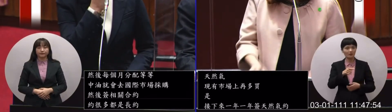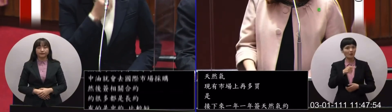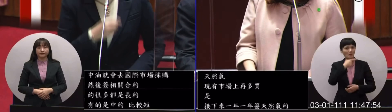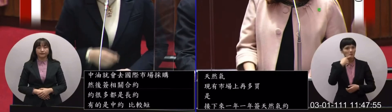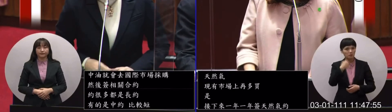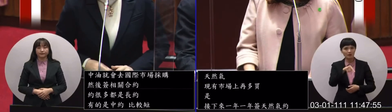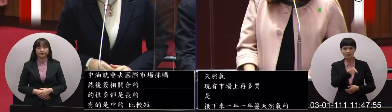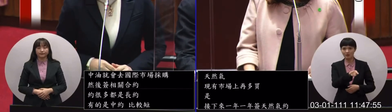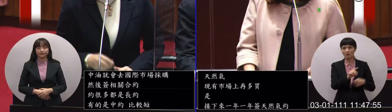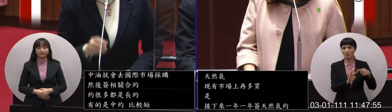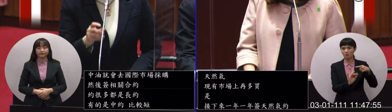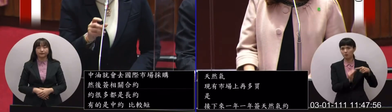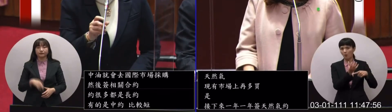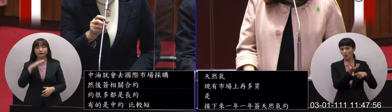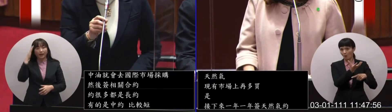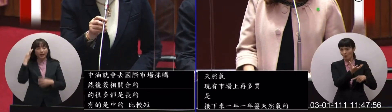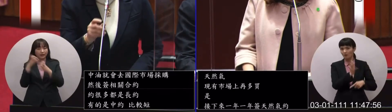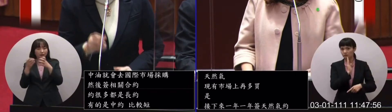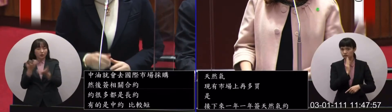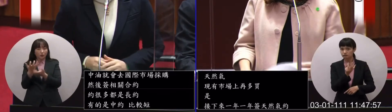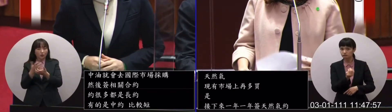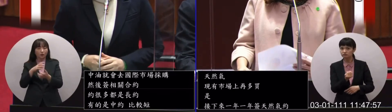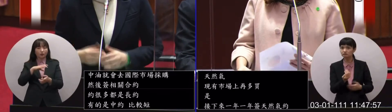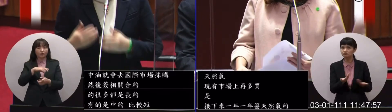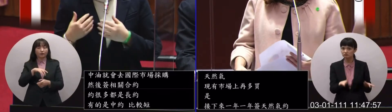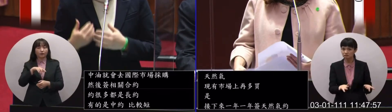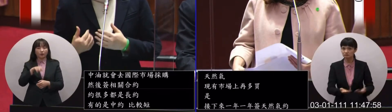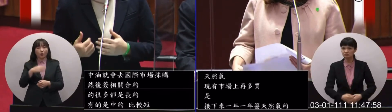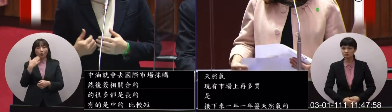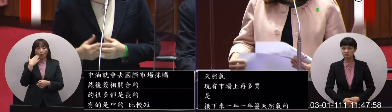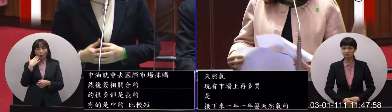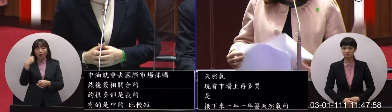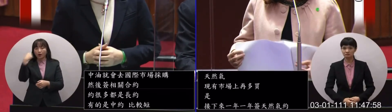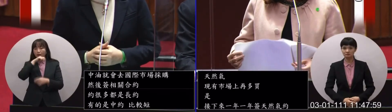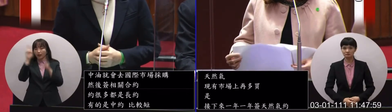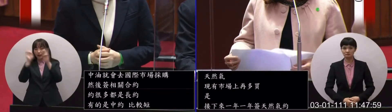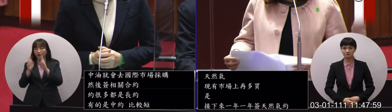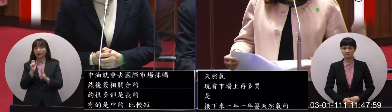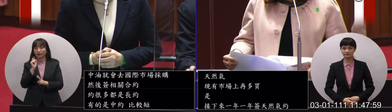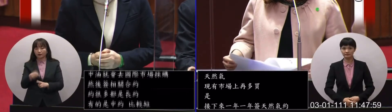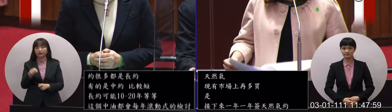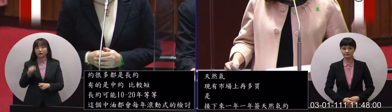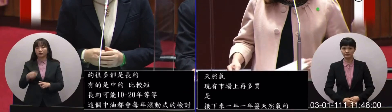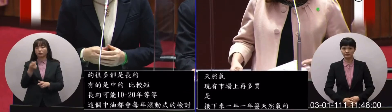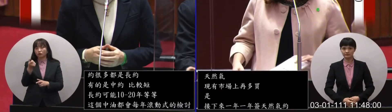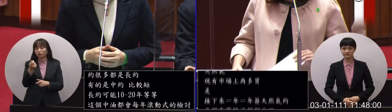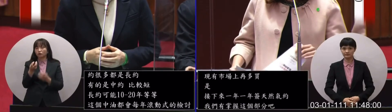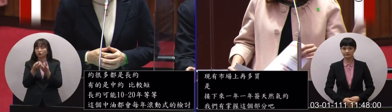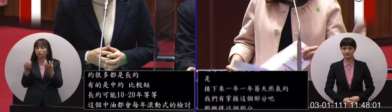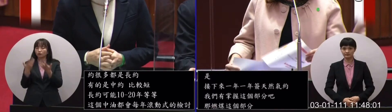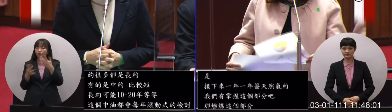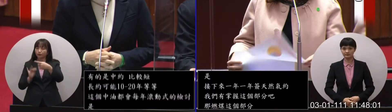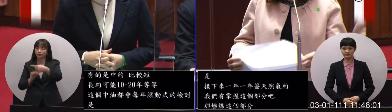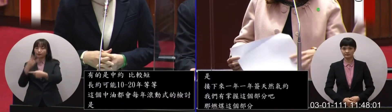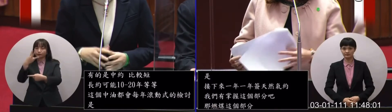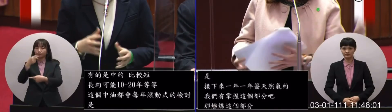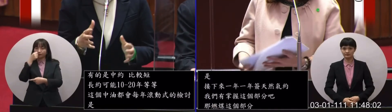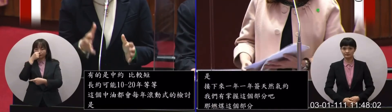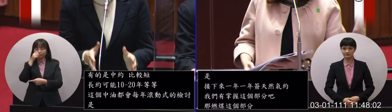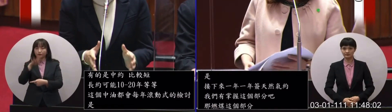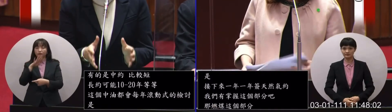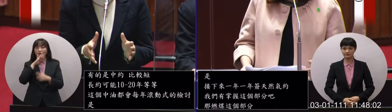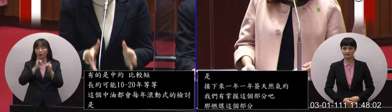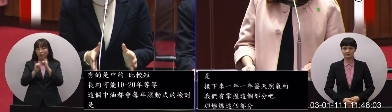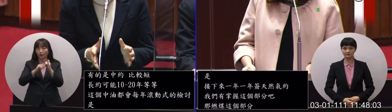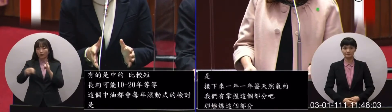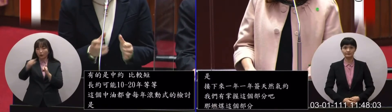燃煤将近 燃煤的部分哈，燃煤部分如果是台电买的部分，其实很少，大概只有3%。那另外是